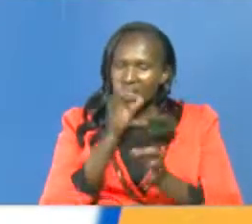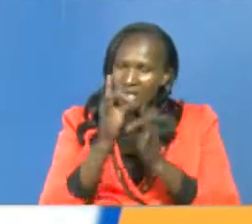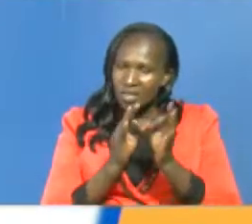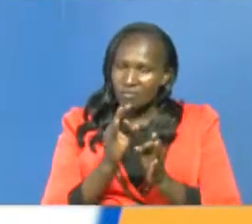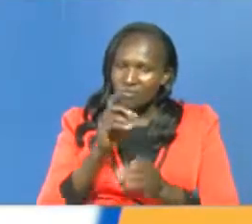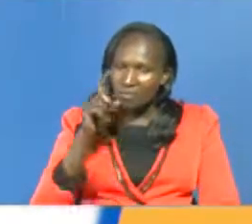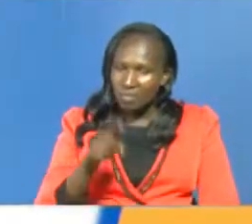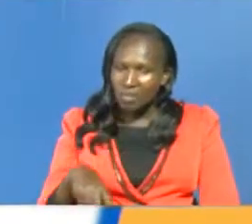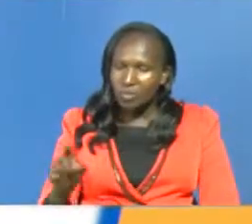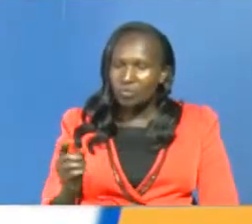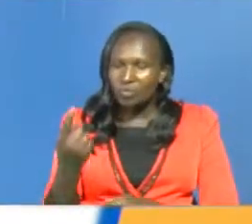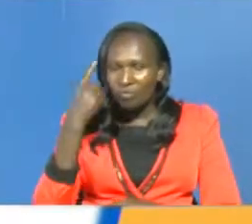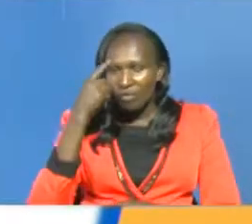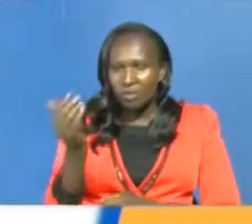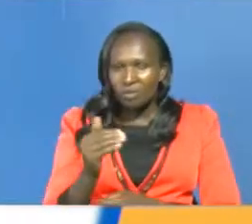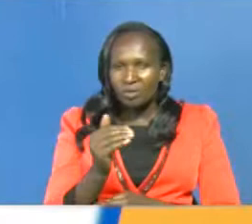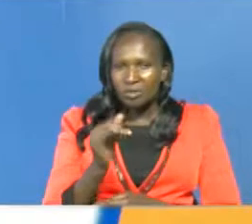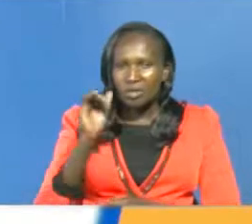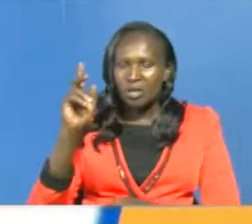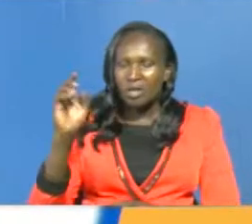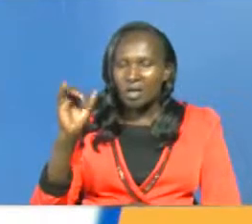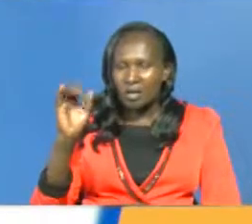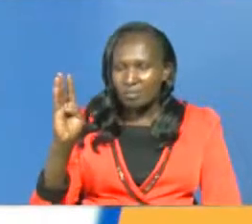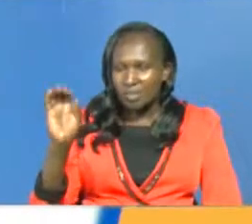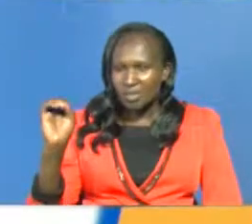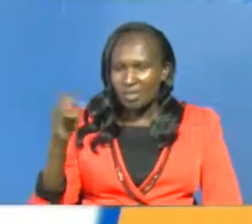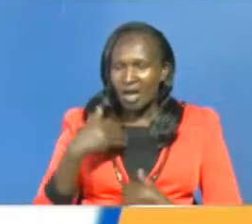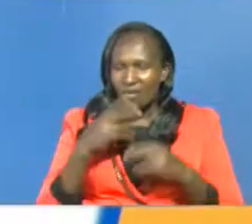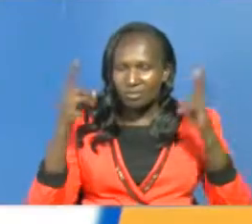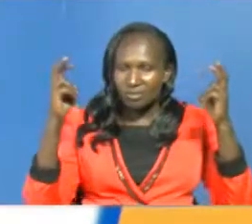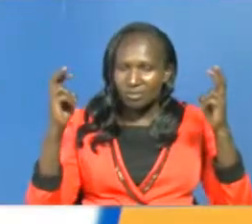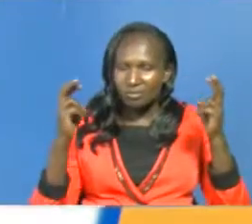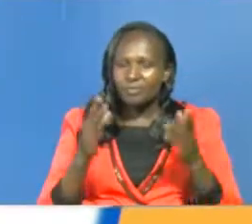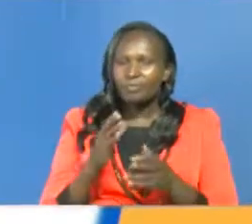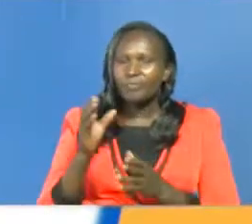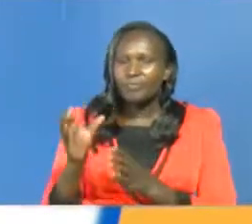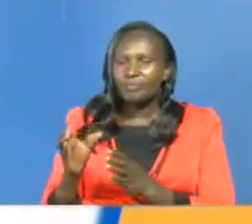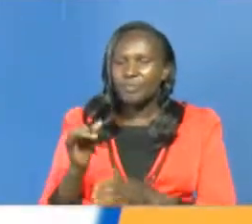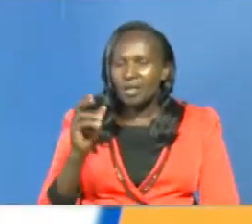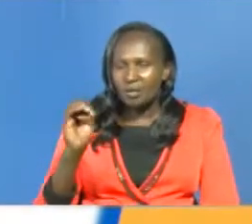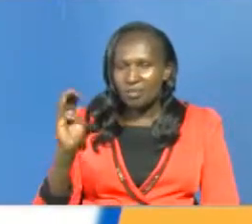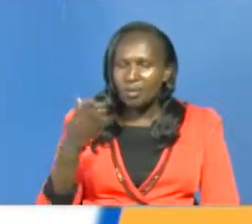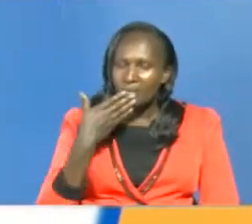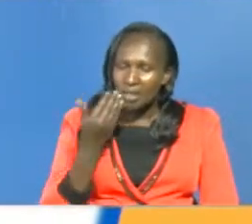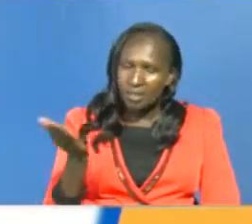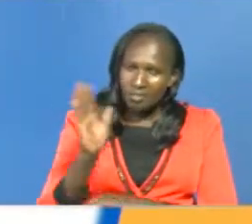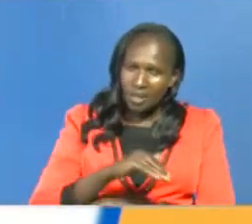referendum, because IEBC had issues, let them restructure the IEBC and then we will go back to the